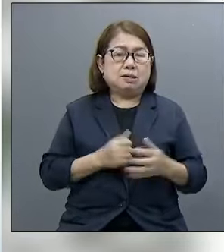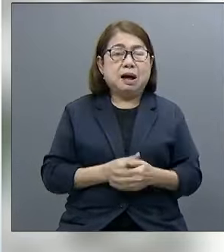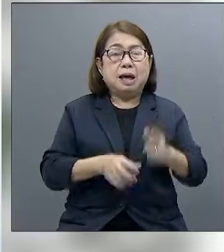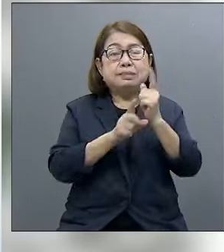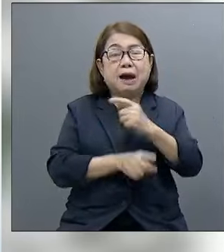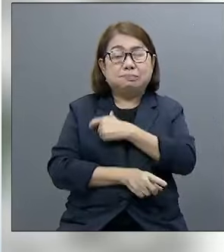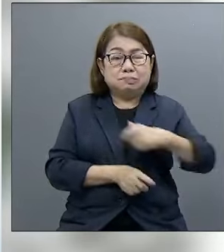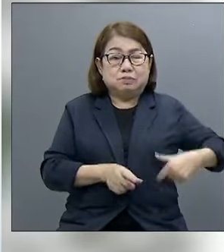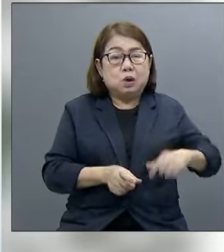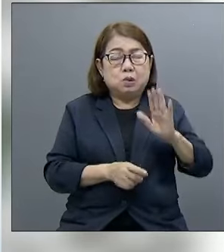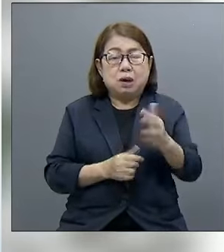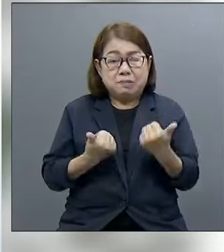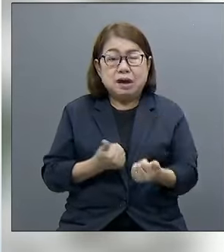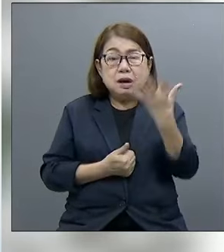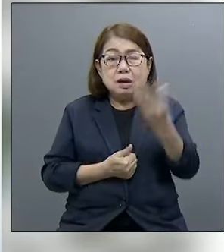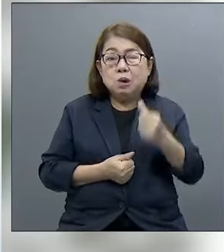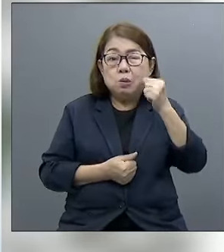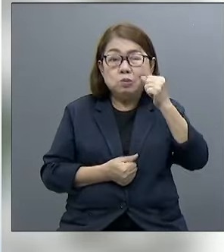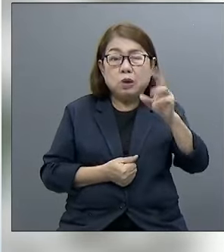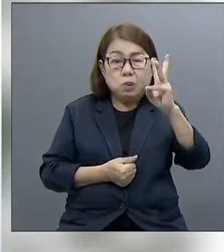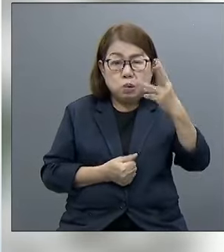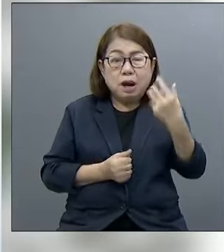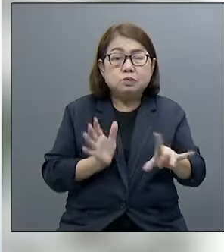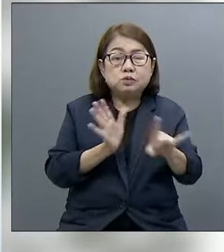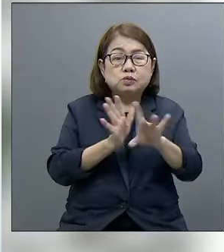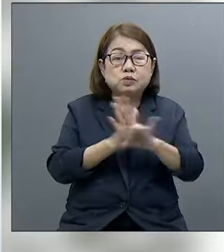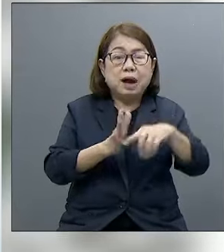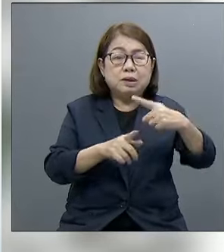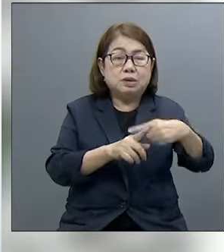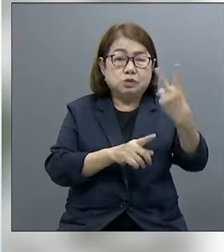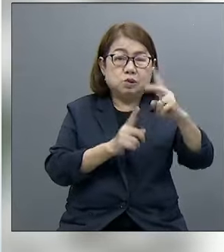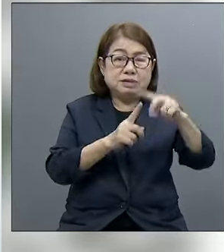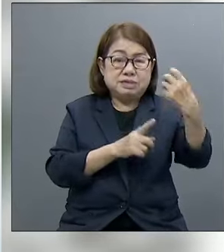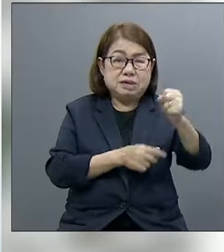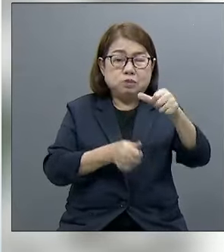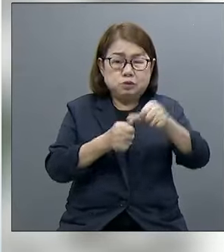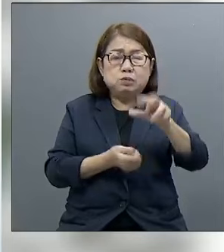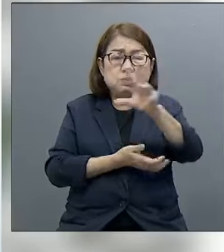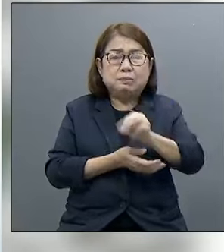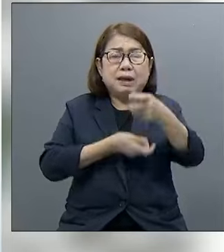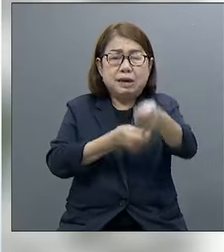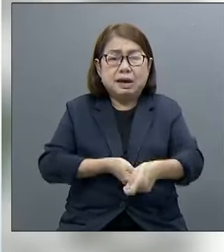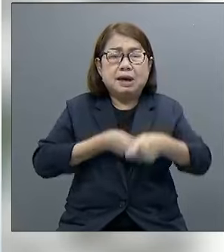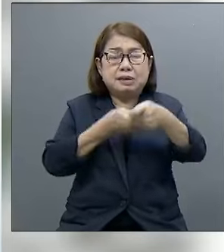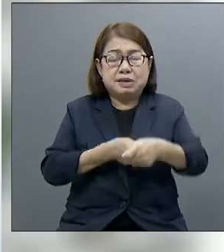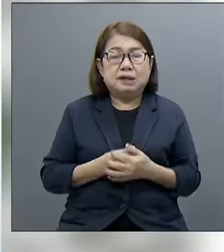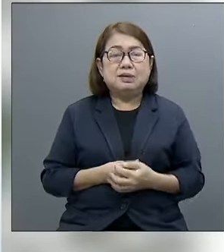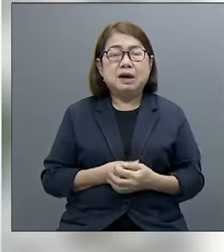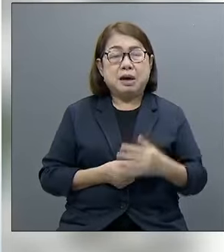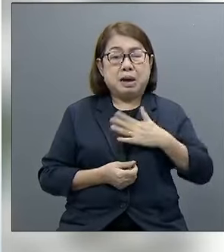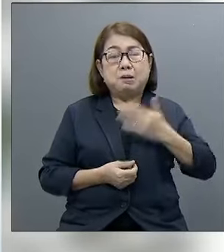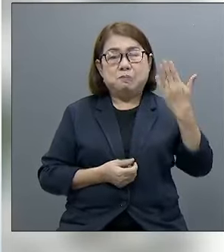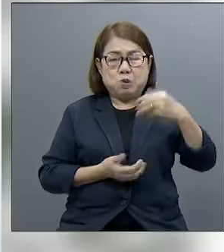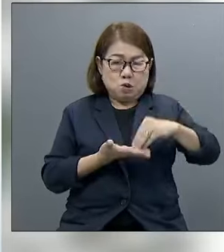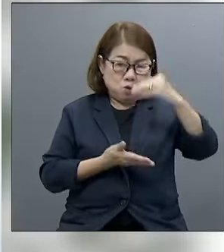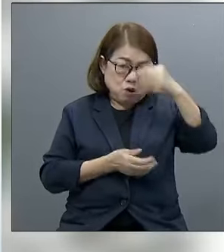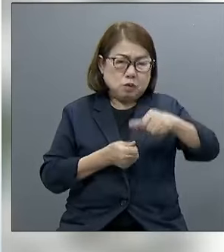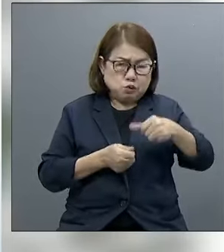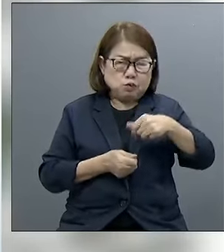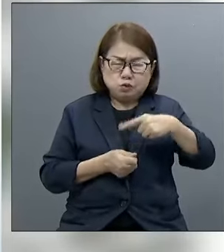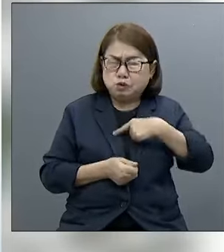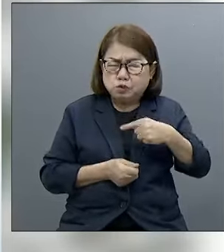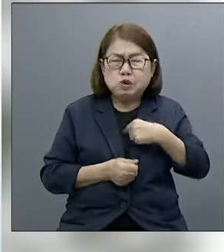หลือเวลาอีก6วันค่ะไปกันได้ถึง10กุมภาพันธ์นี้ที่มหาวิทยาลัยเกษตรศาสตร์วิทยาเขตบางเขนคืออยู่อย่างตอนเรียนนะชอบมากเพราะว่ามัน